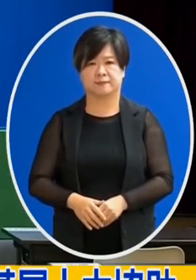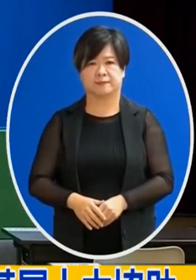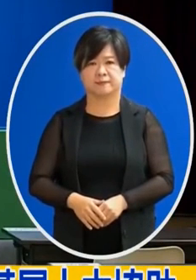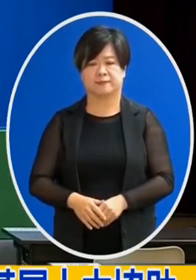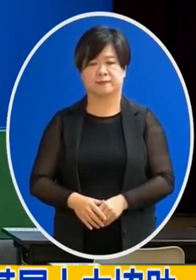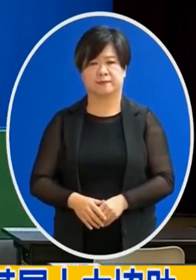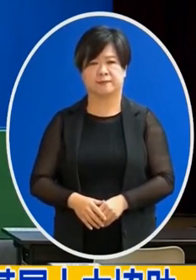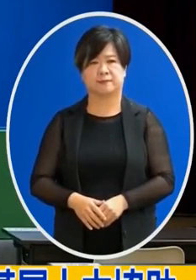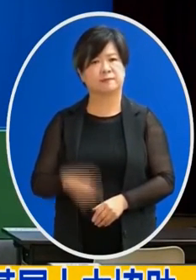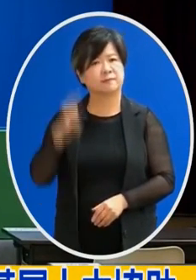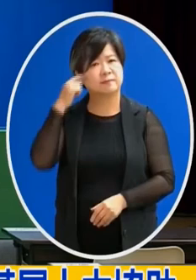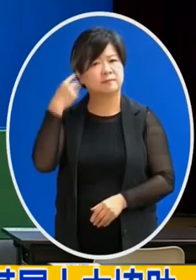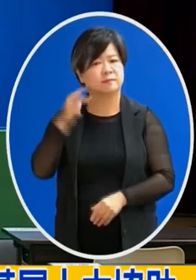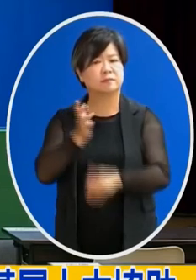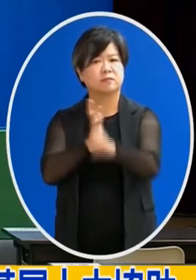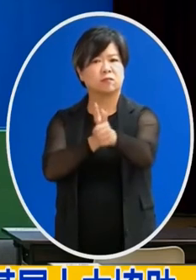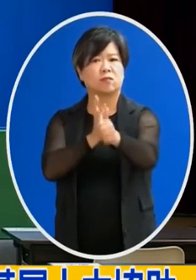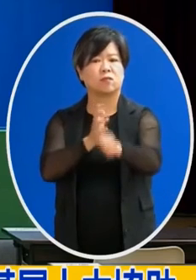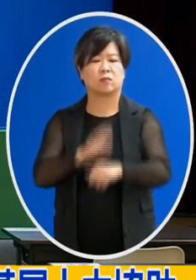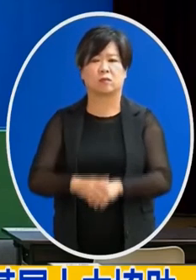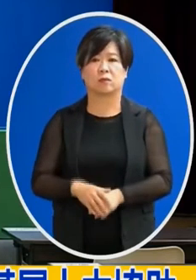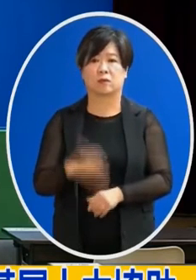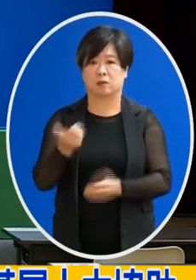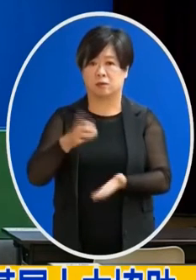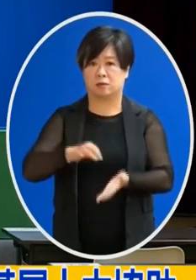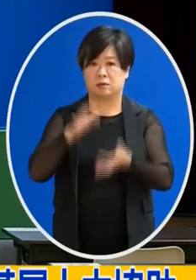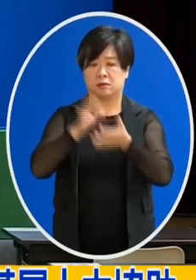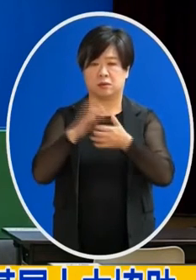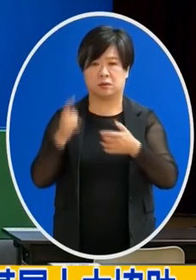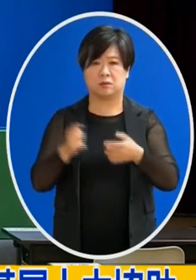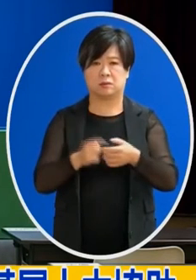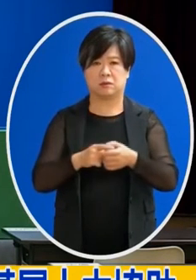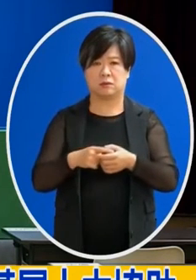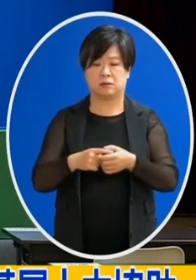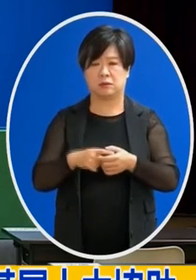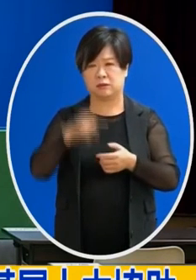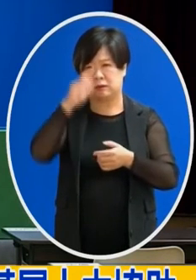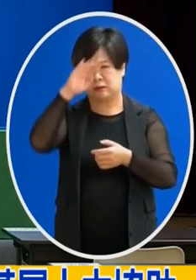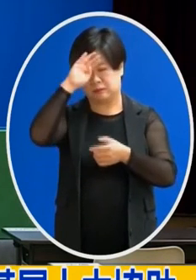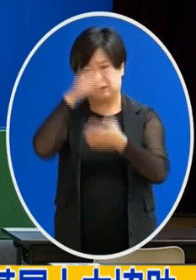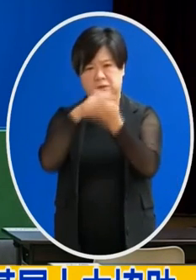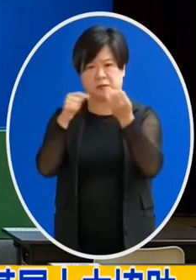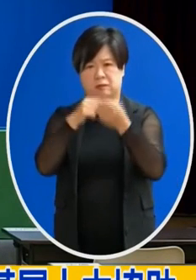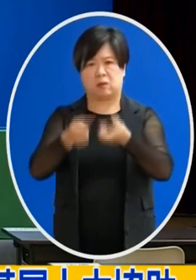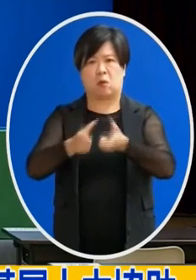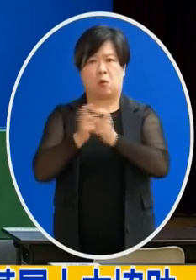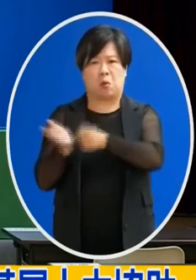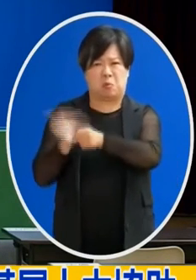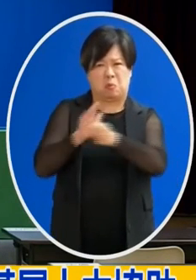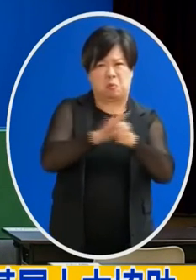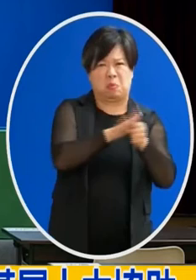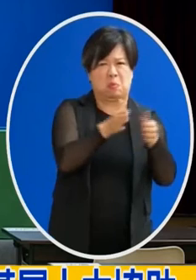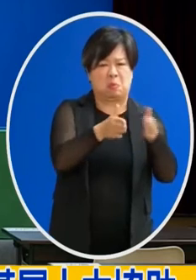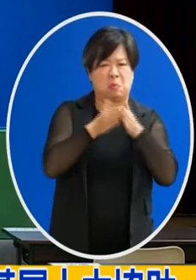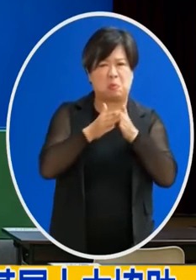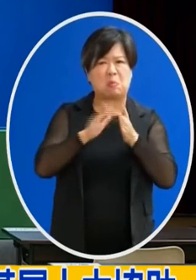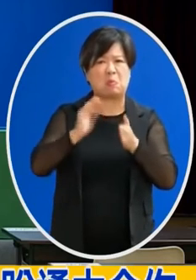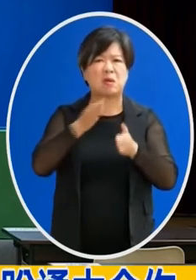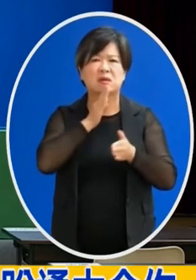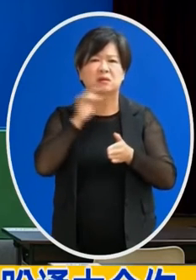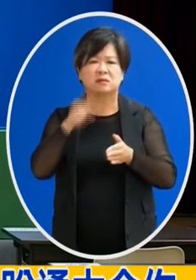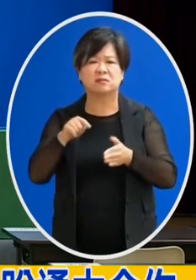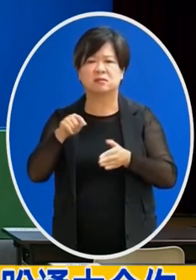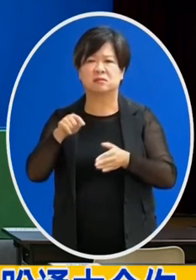谢谢，想再次请教一下，因为刚刚有提到说校正回归他们都会回家，但是有回归到的是